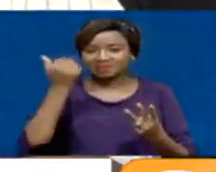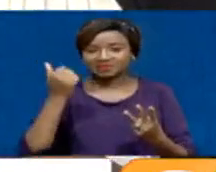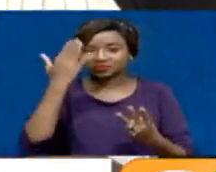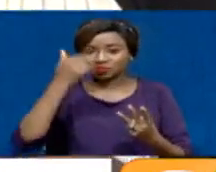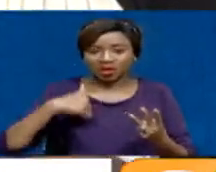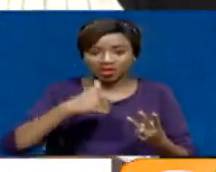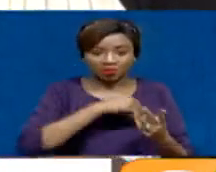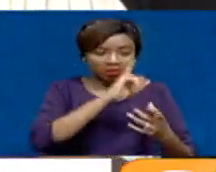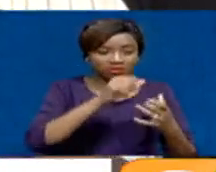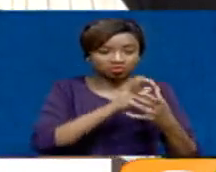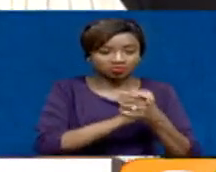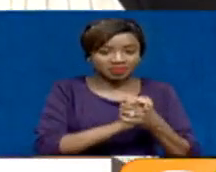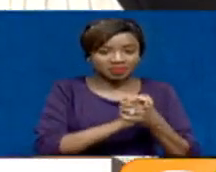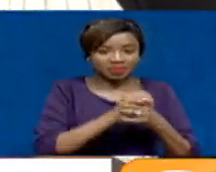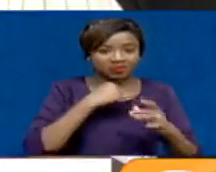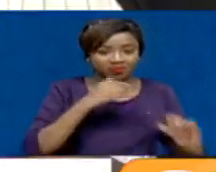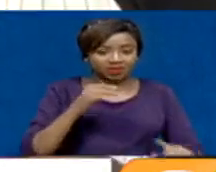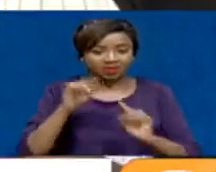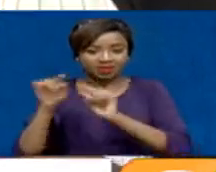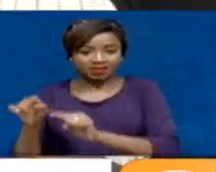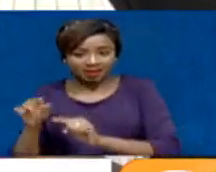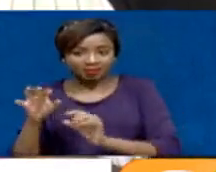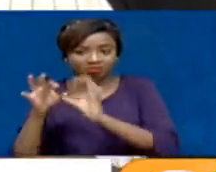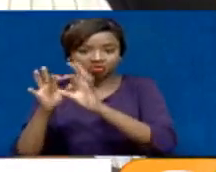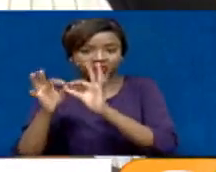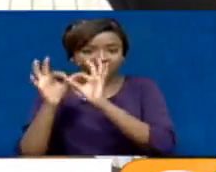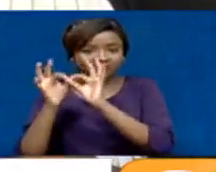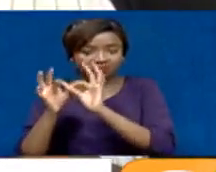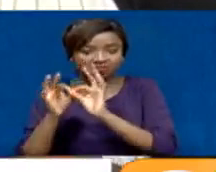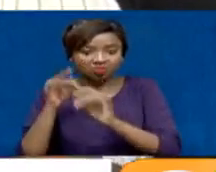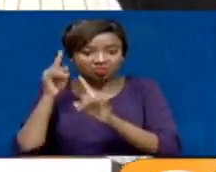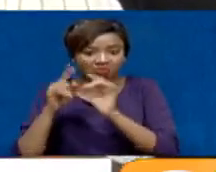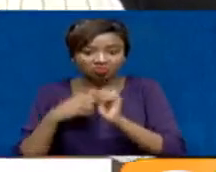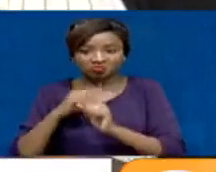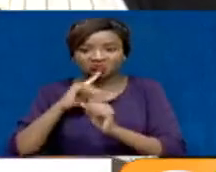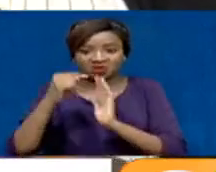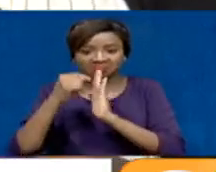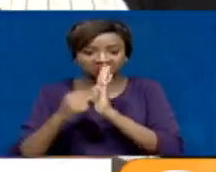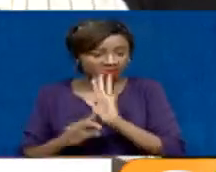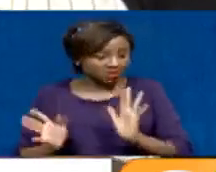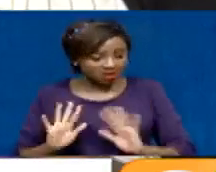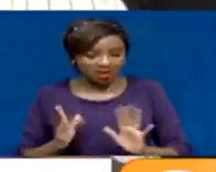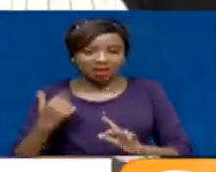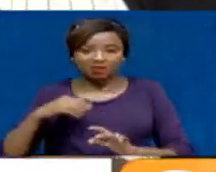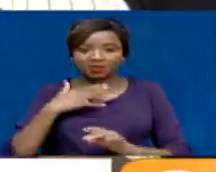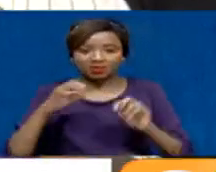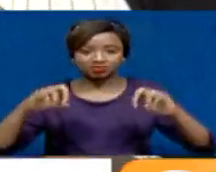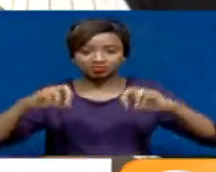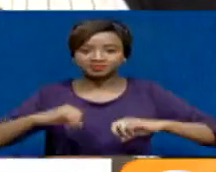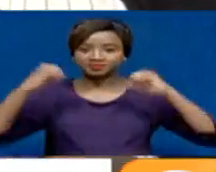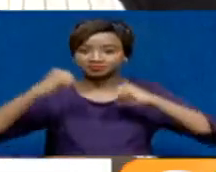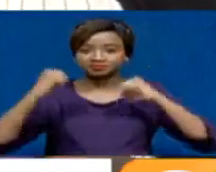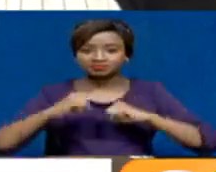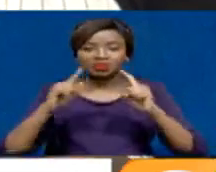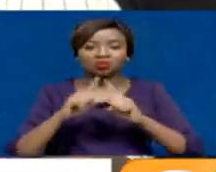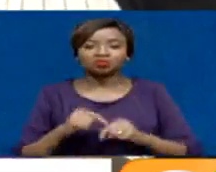Jubilee, we didn't come in as partners to give conditions. We are there to agree, and the big question is who is going to bring more votes on the table, because at the